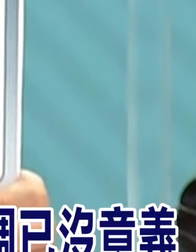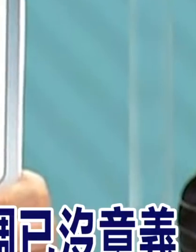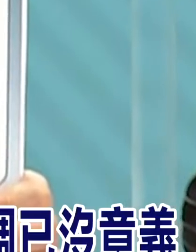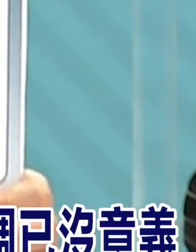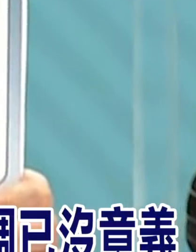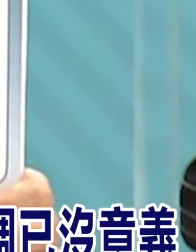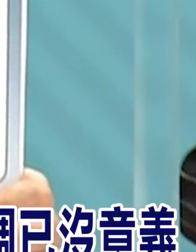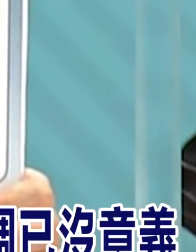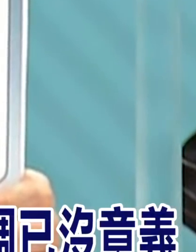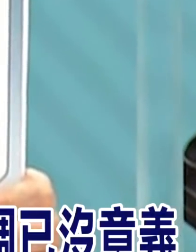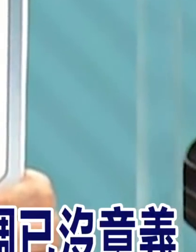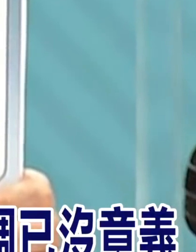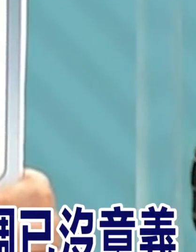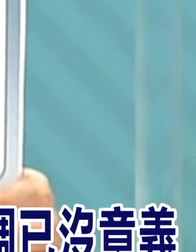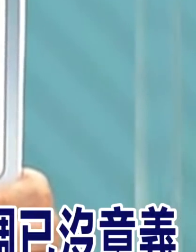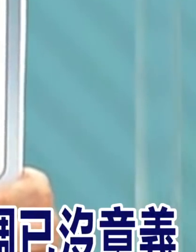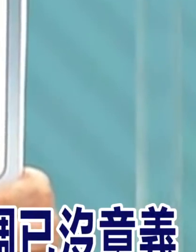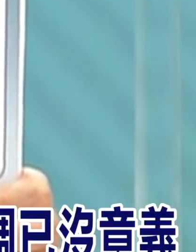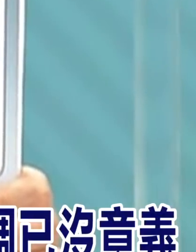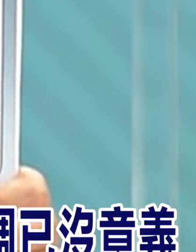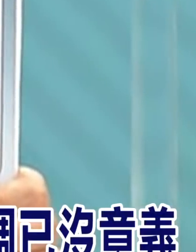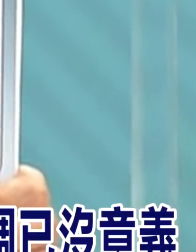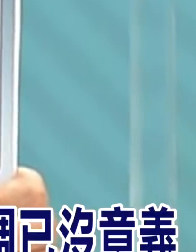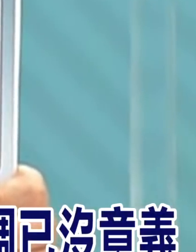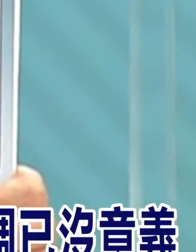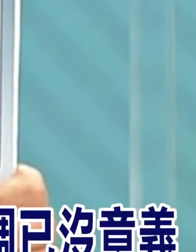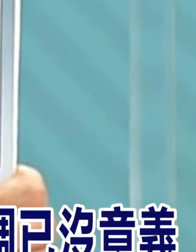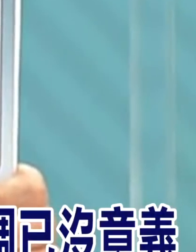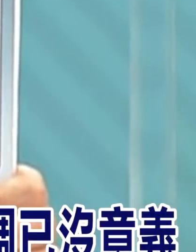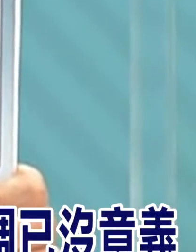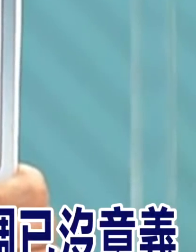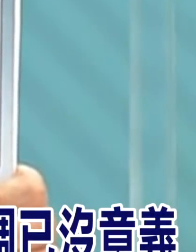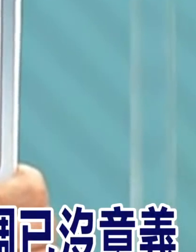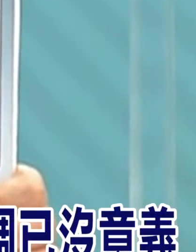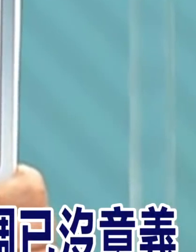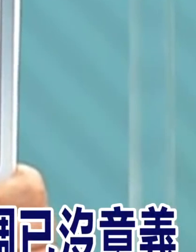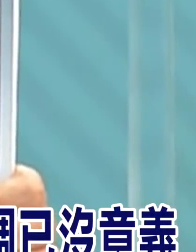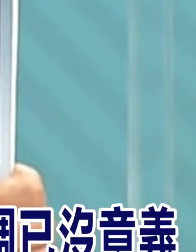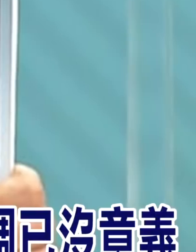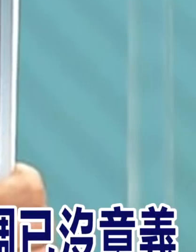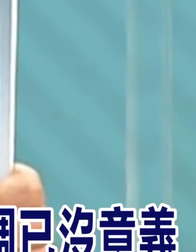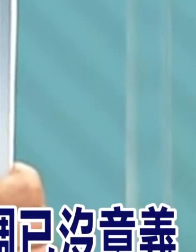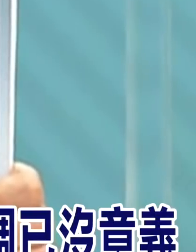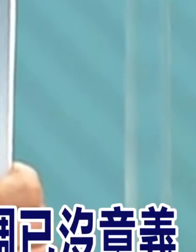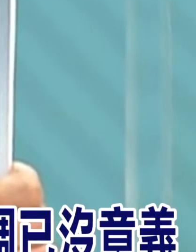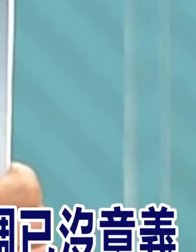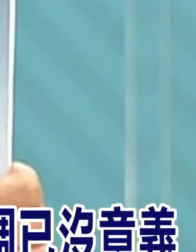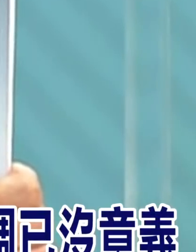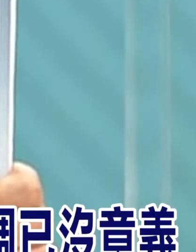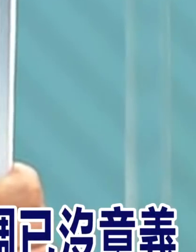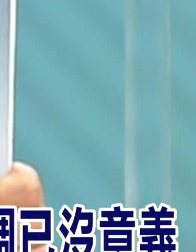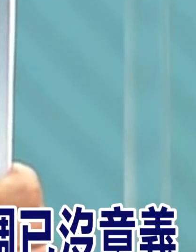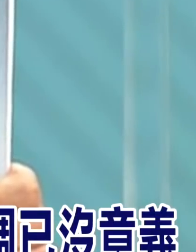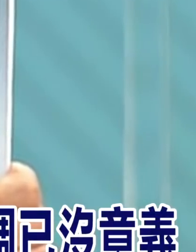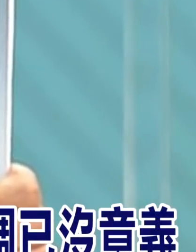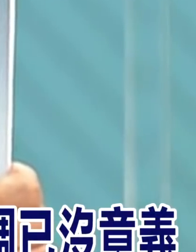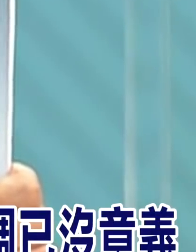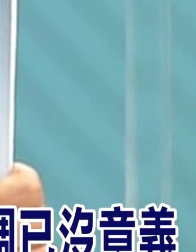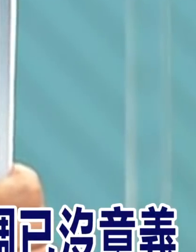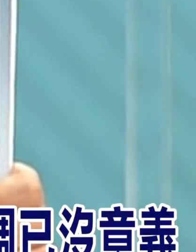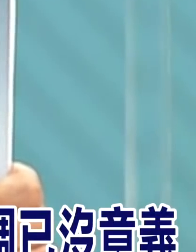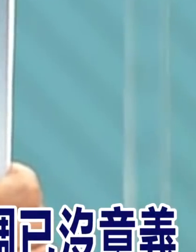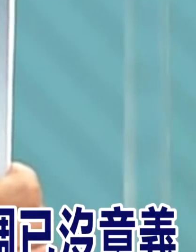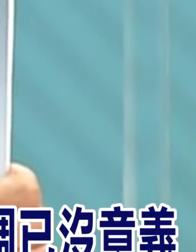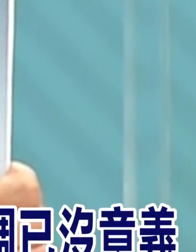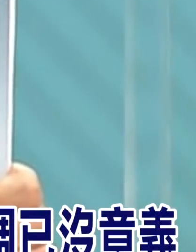哦、但是要先声明一下、哦、这是在相当严格的这